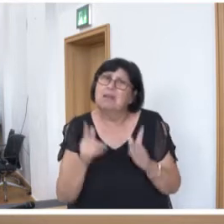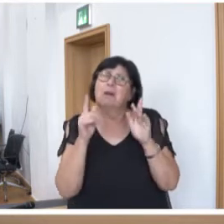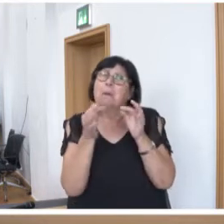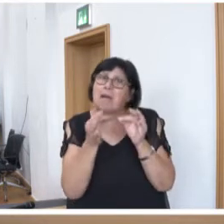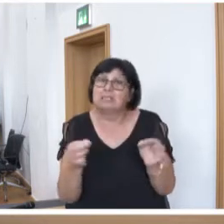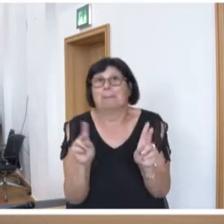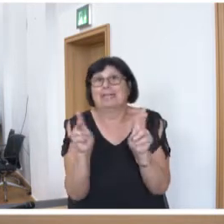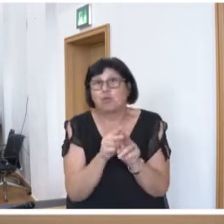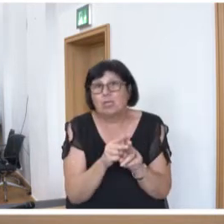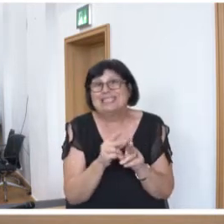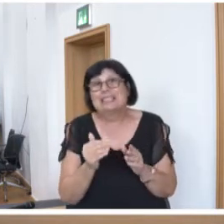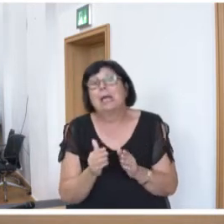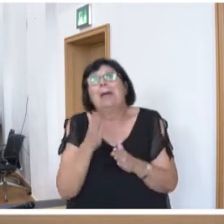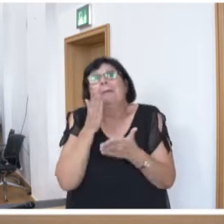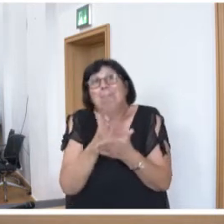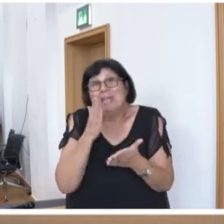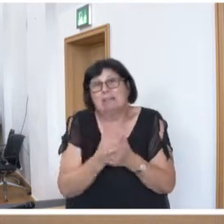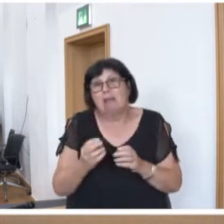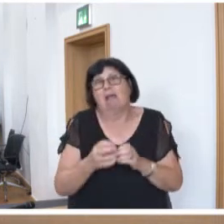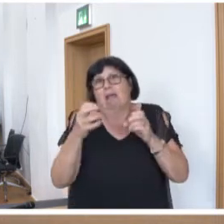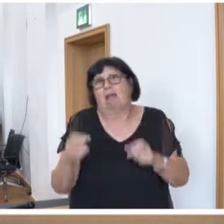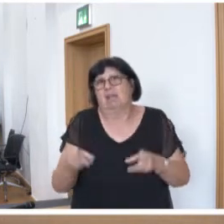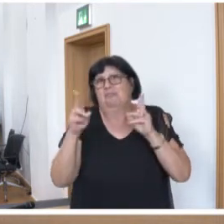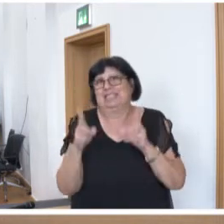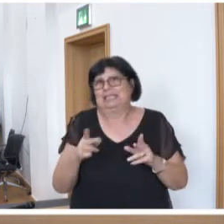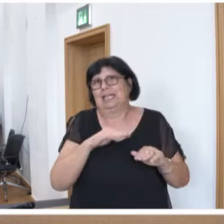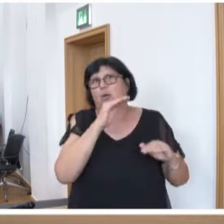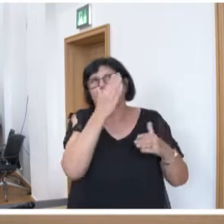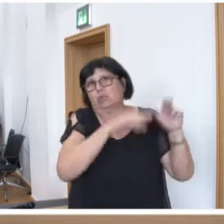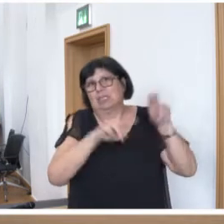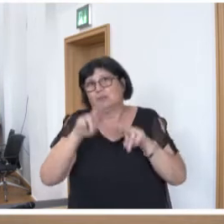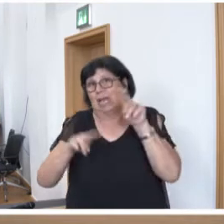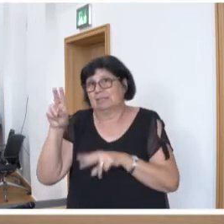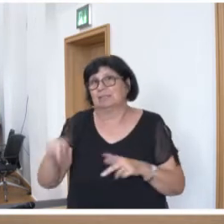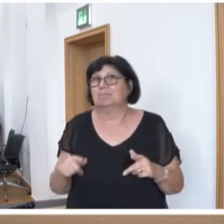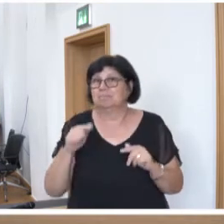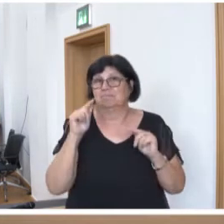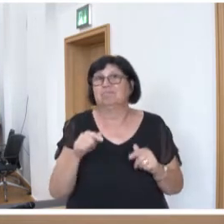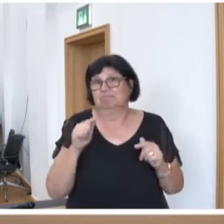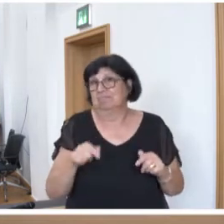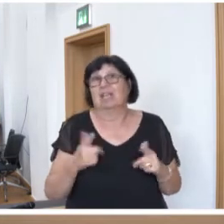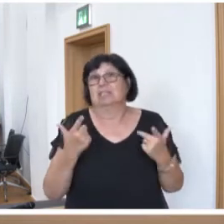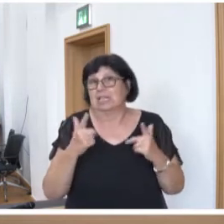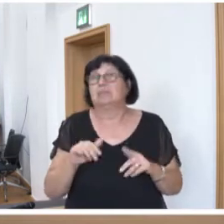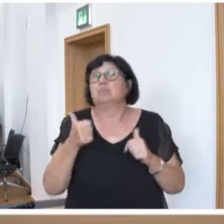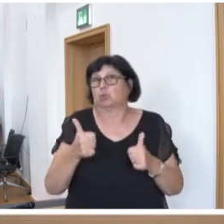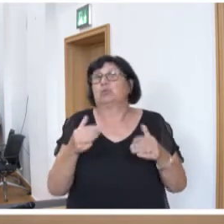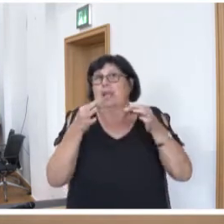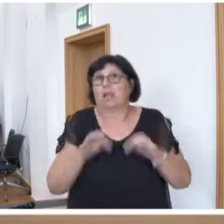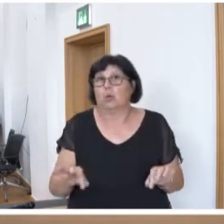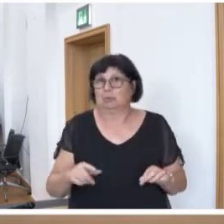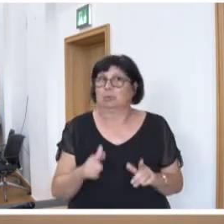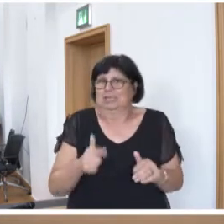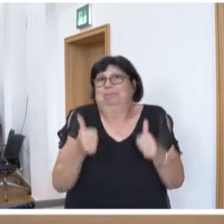kurz-, mittel- und langfristigen Effekten unterteilen. Das ist ein ganzheitlicher Lösungsansatz. Das ist